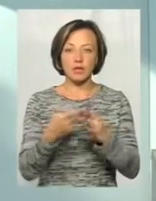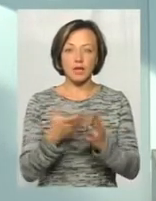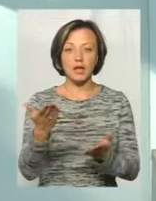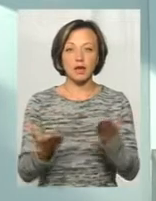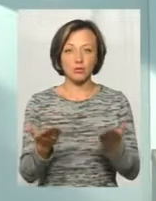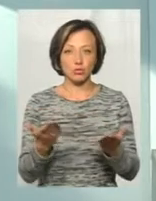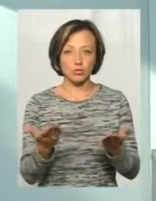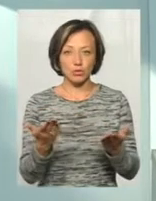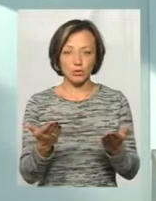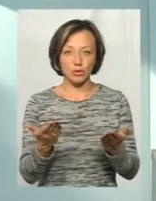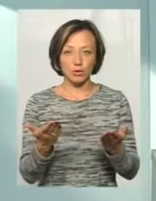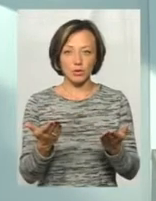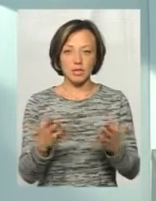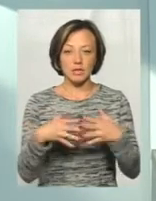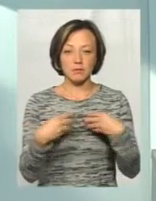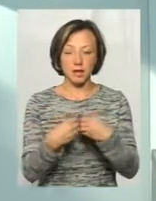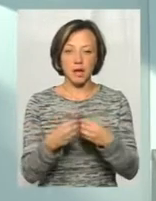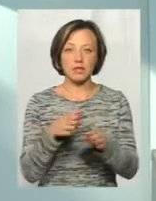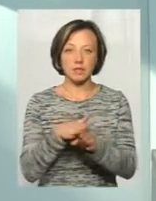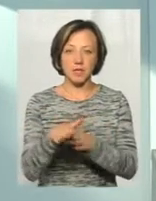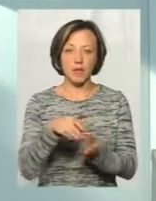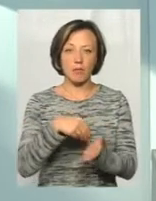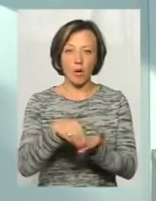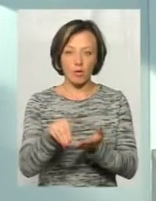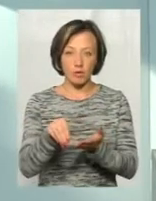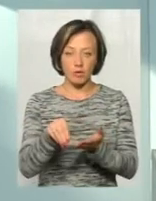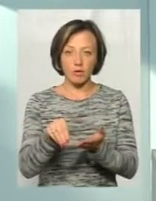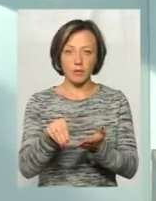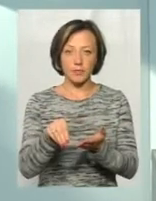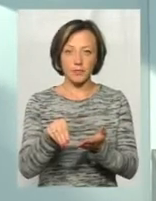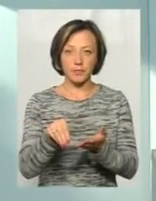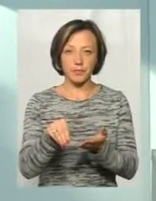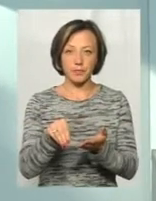якщо сім'я здійснила покупку, придбала